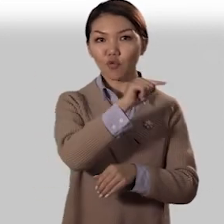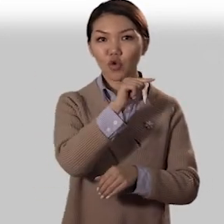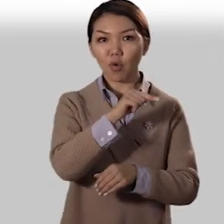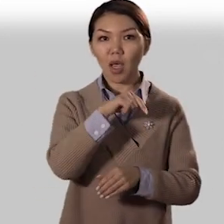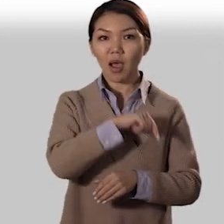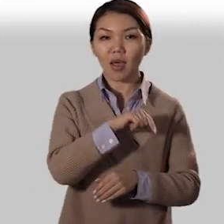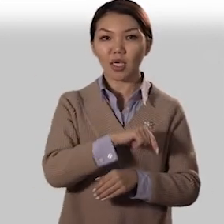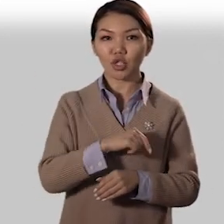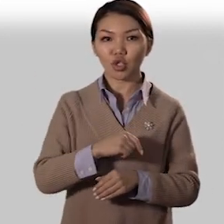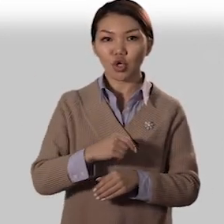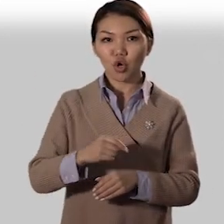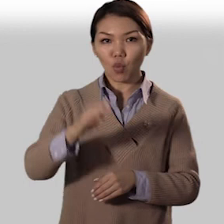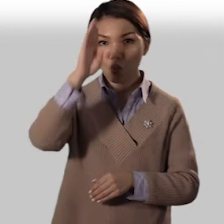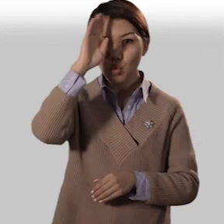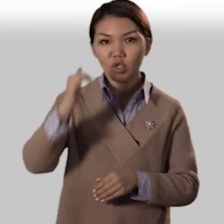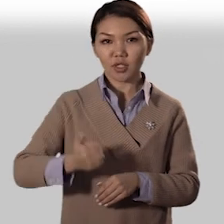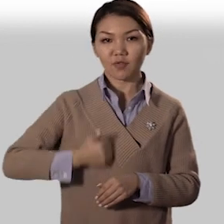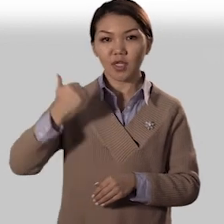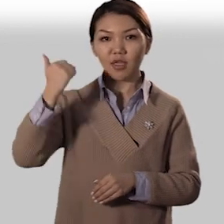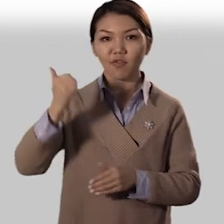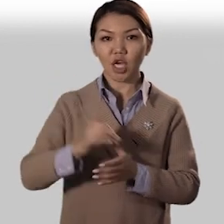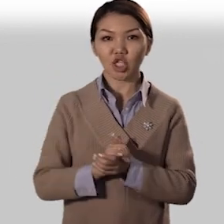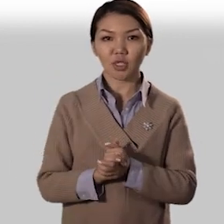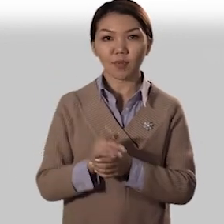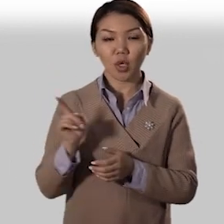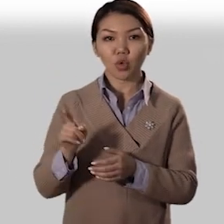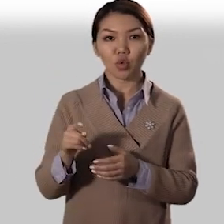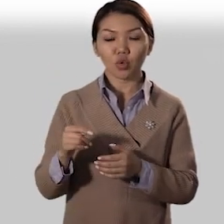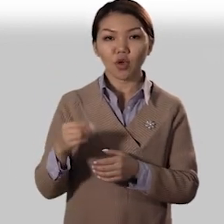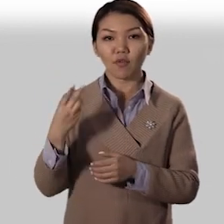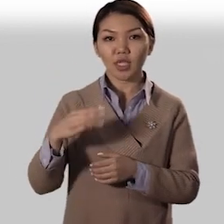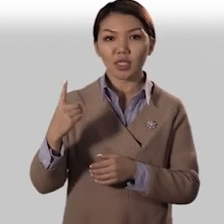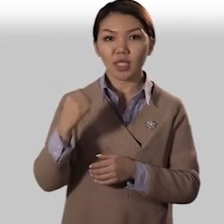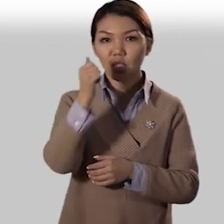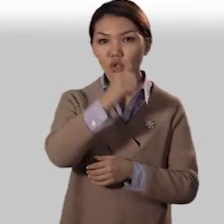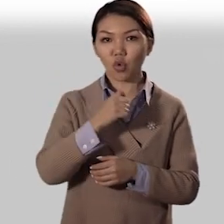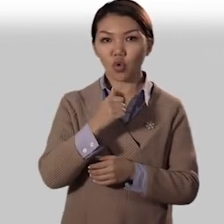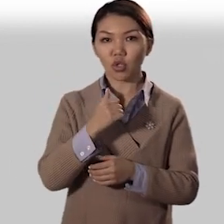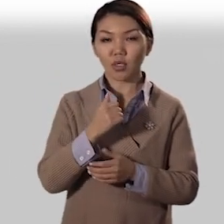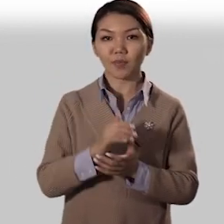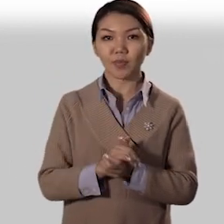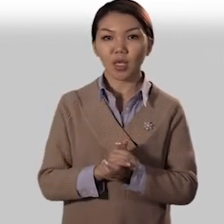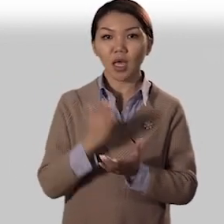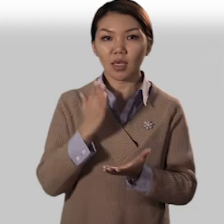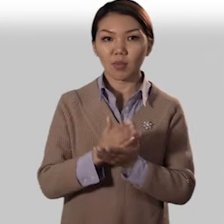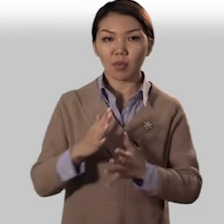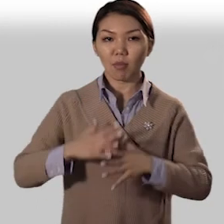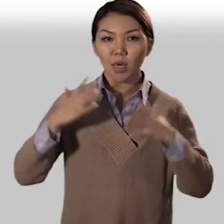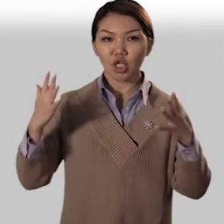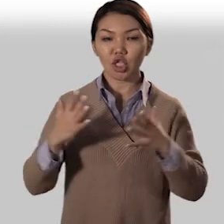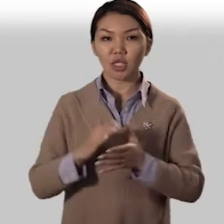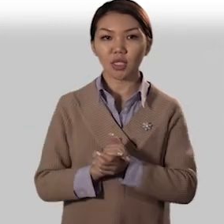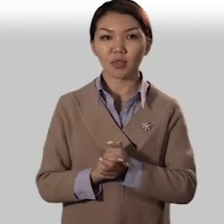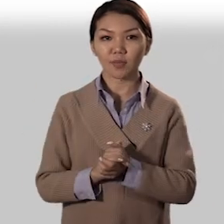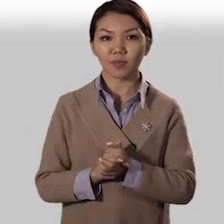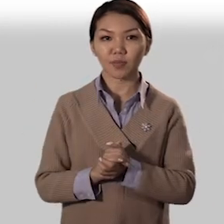быть выше бытовых предрассудков уже в 31 год он обладает большими полномочиями